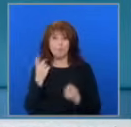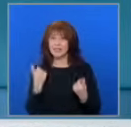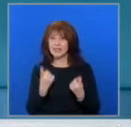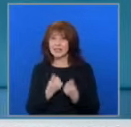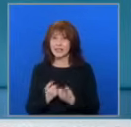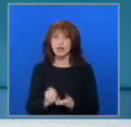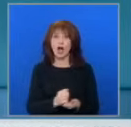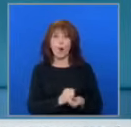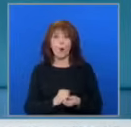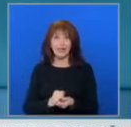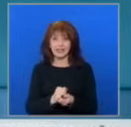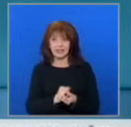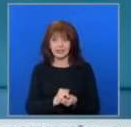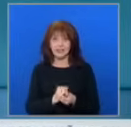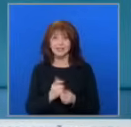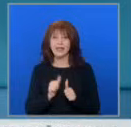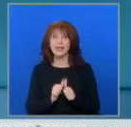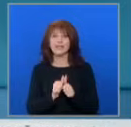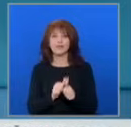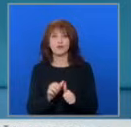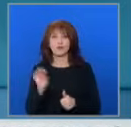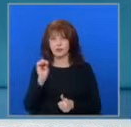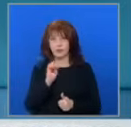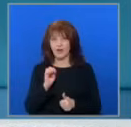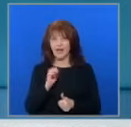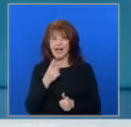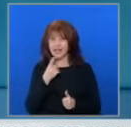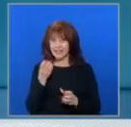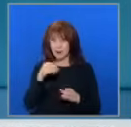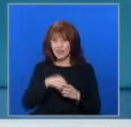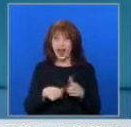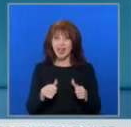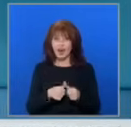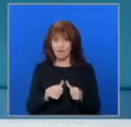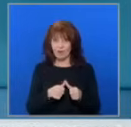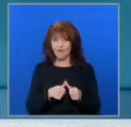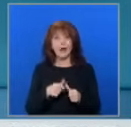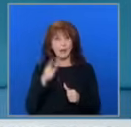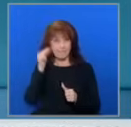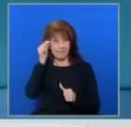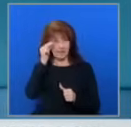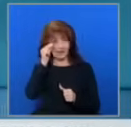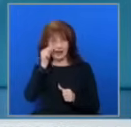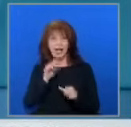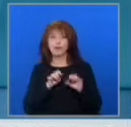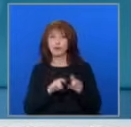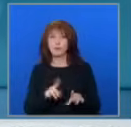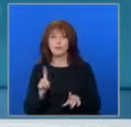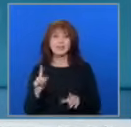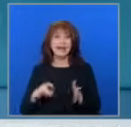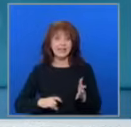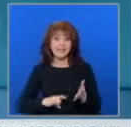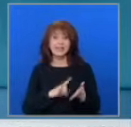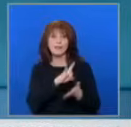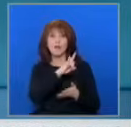Организацията за сигурност и сътрудничество в Европа. За да участва Лавров във форума, страната ни, знаете, допусна самолета на